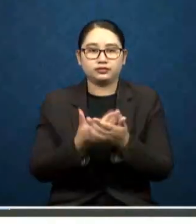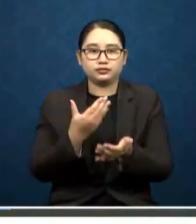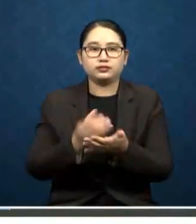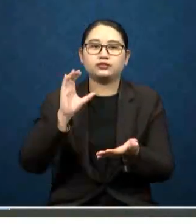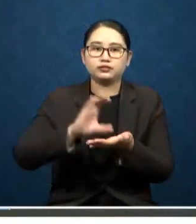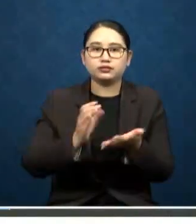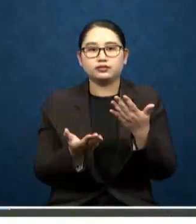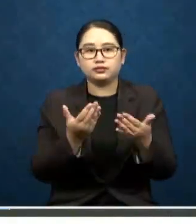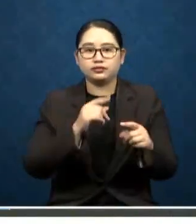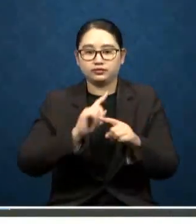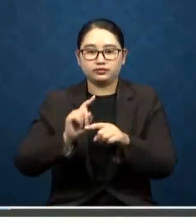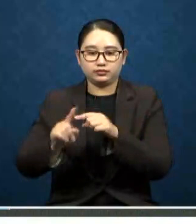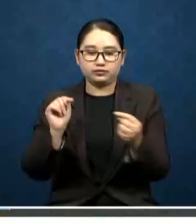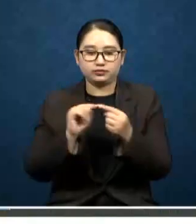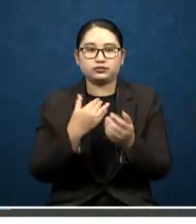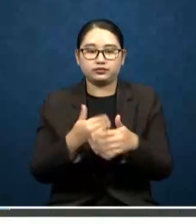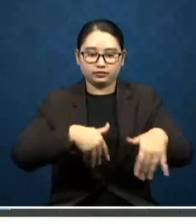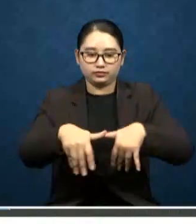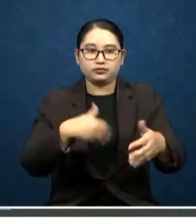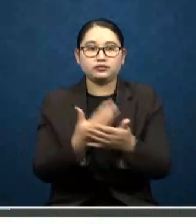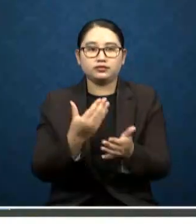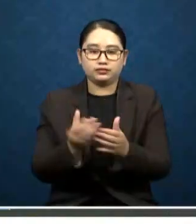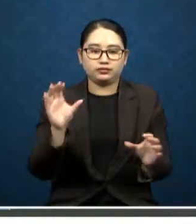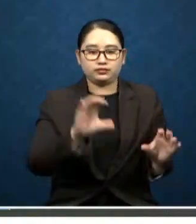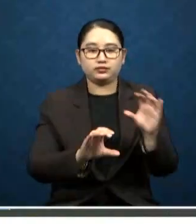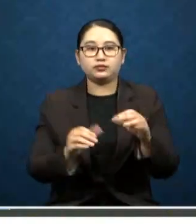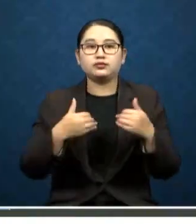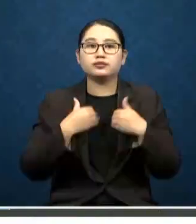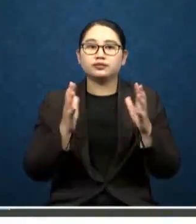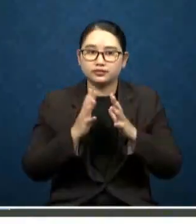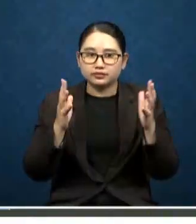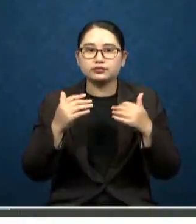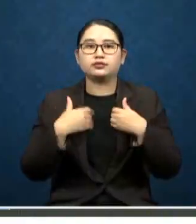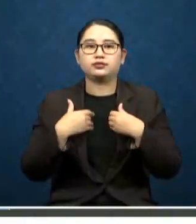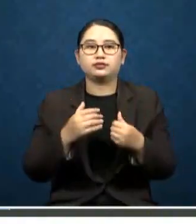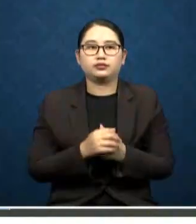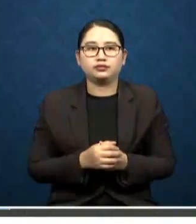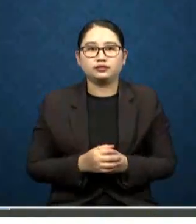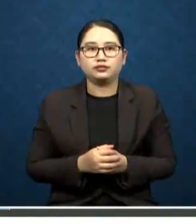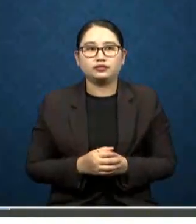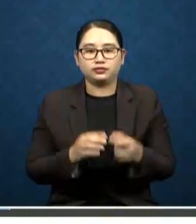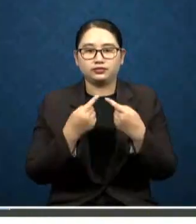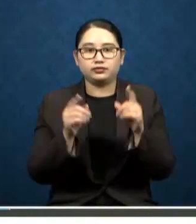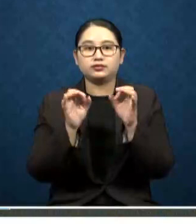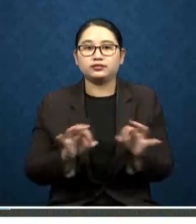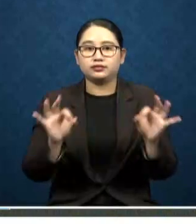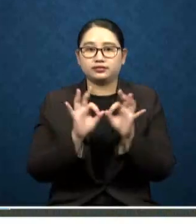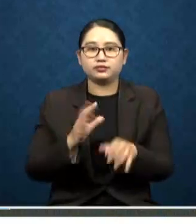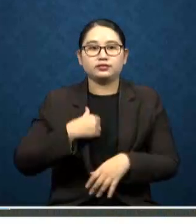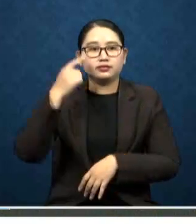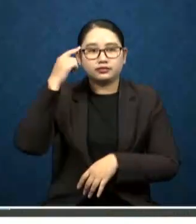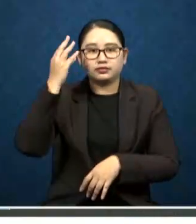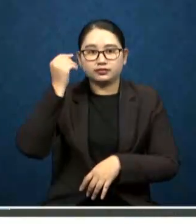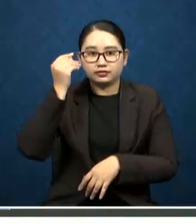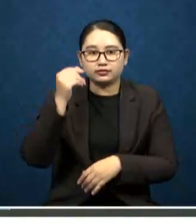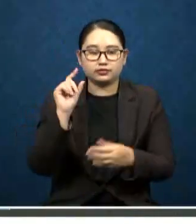อะไรต่างๆของชาวบ้านของชุมชนมากมายแต่ส่วนหนึ่งที่เราจะต้องคิดคือ